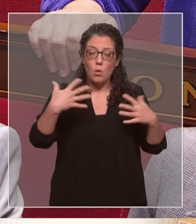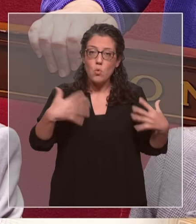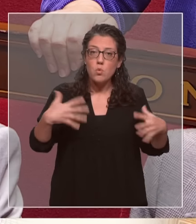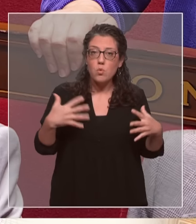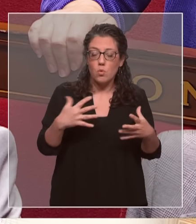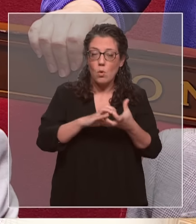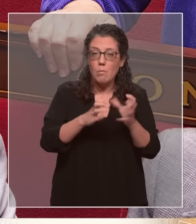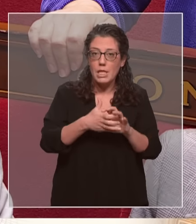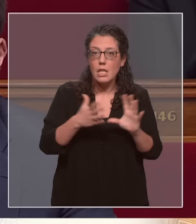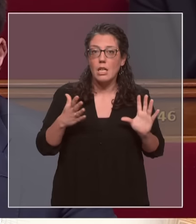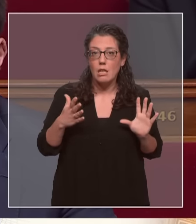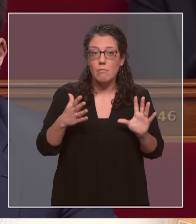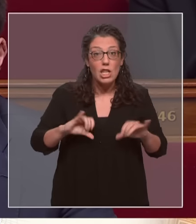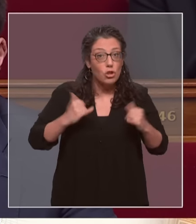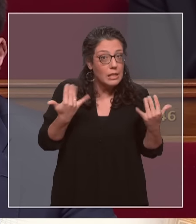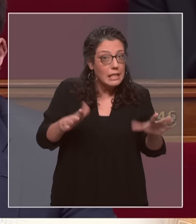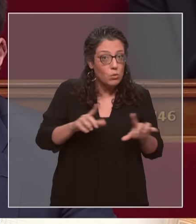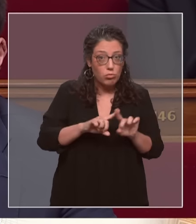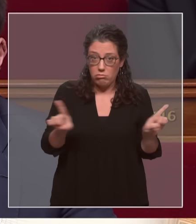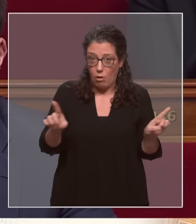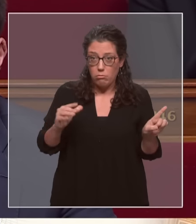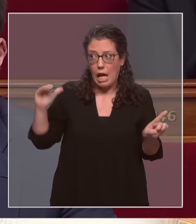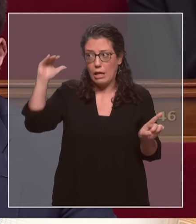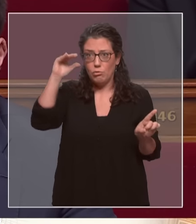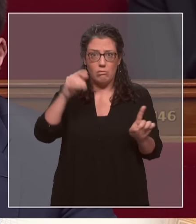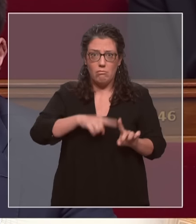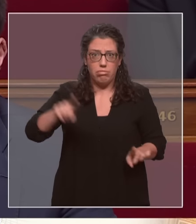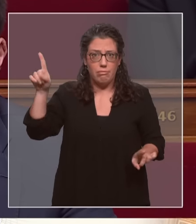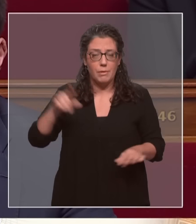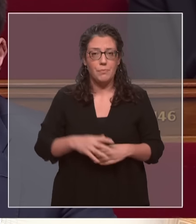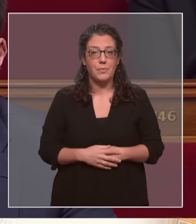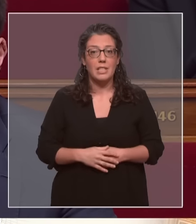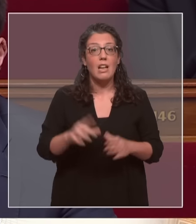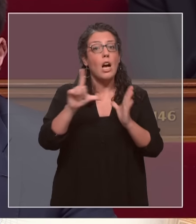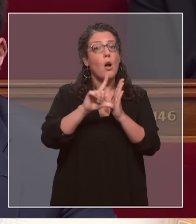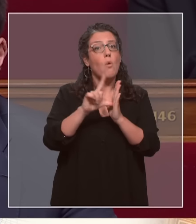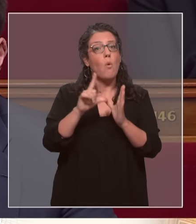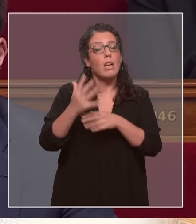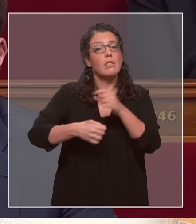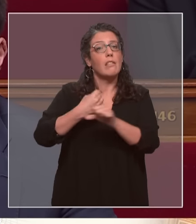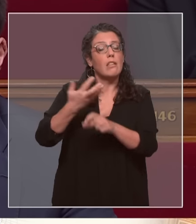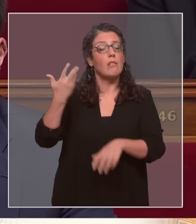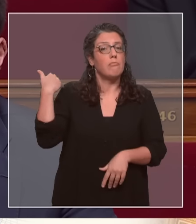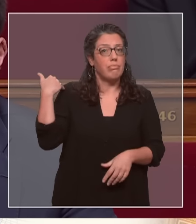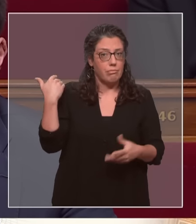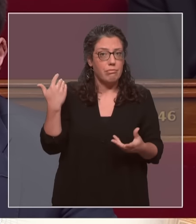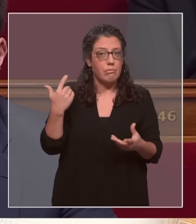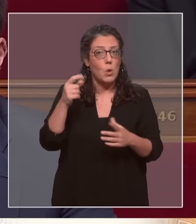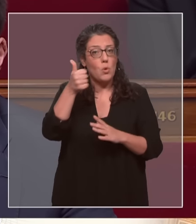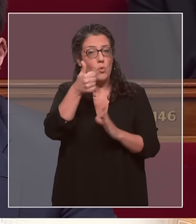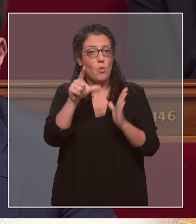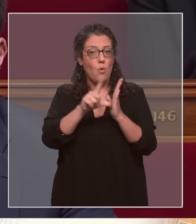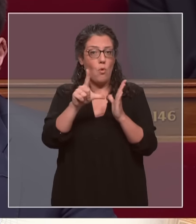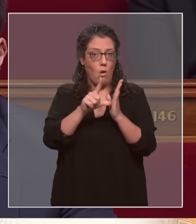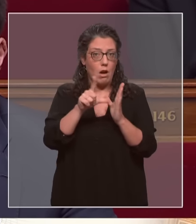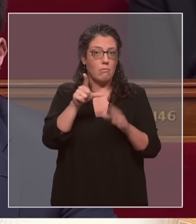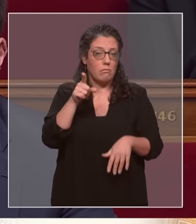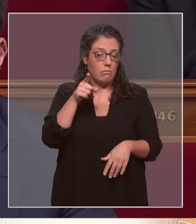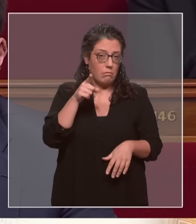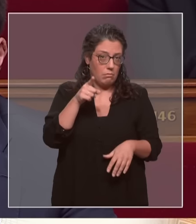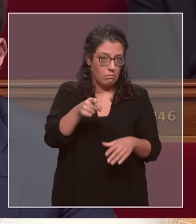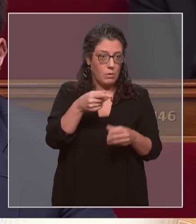d'ailleurs. Ces dernières années, plusieurs lois, dont la loi portée par le président Marcangeli, ont